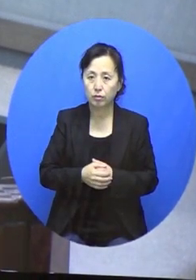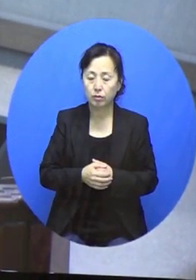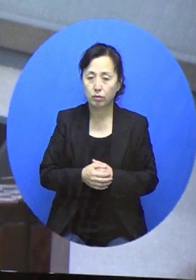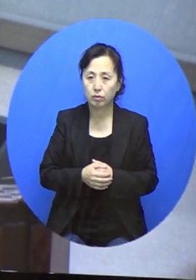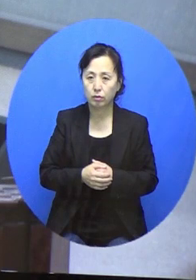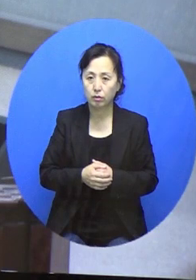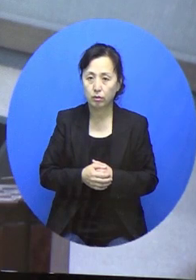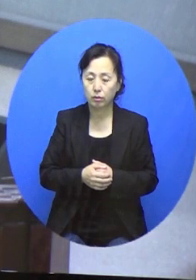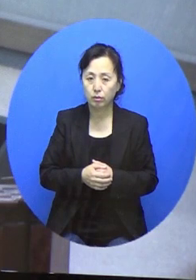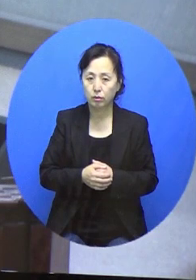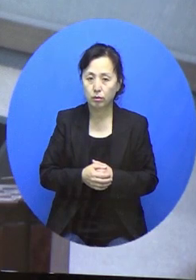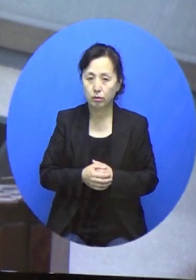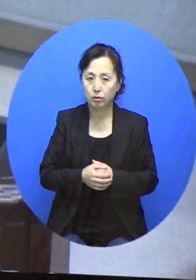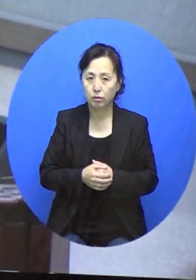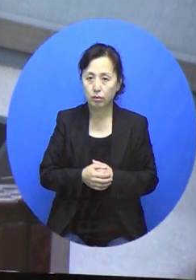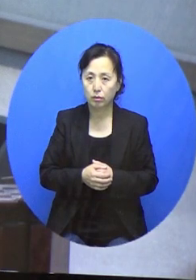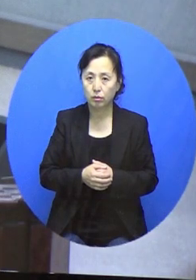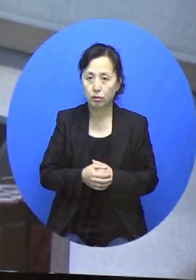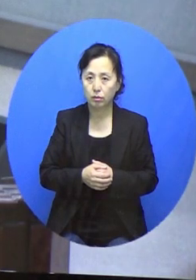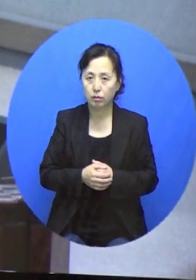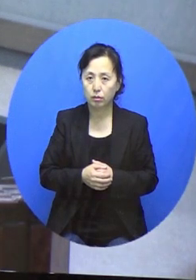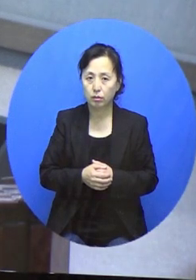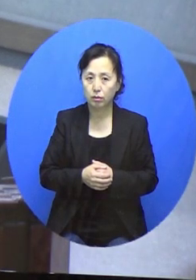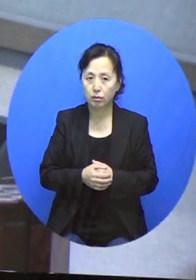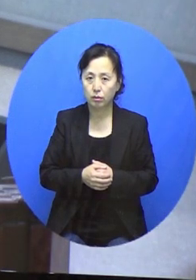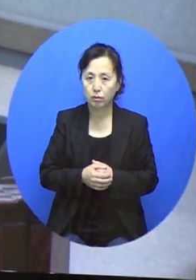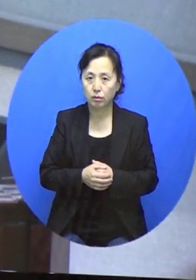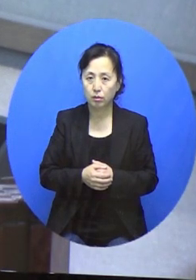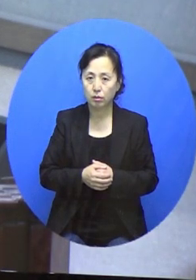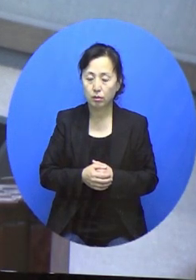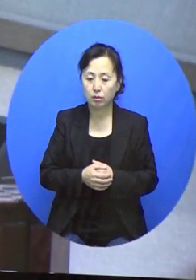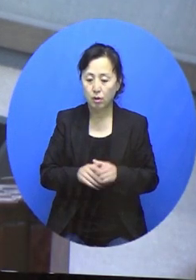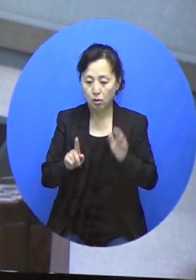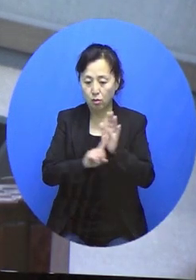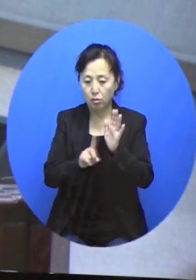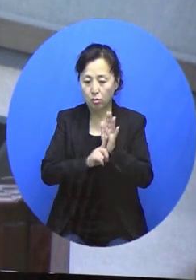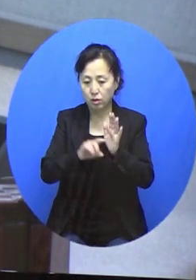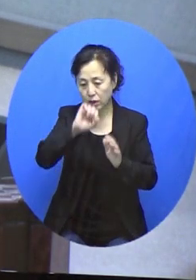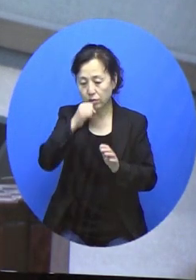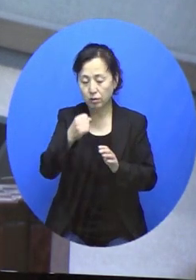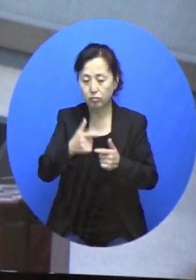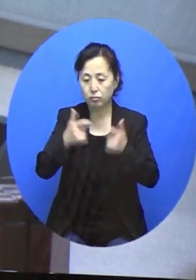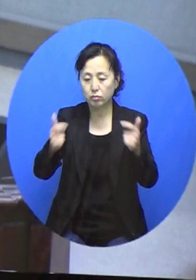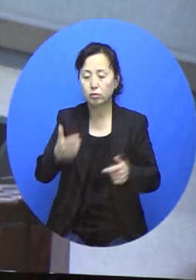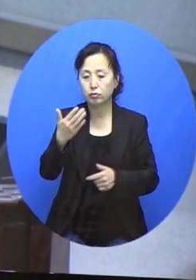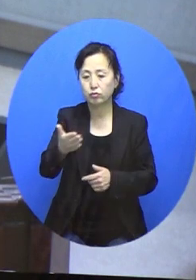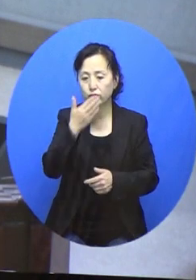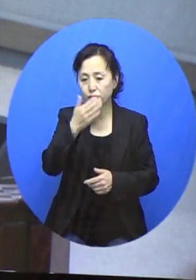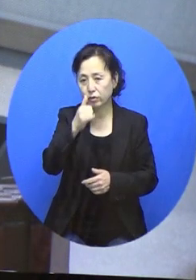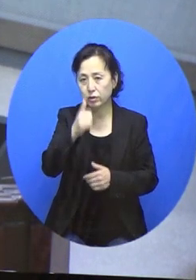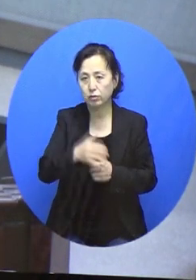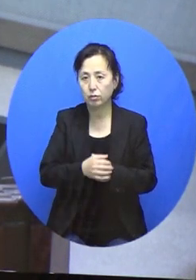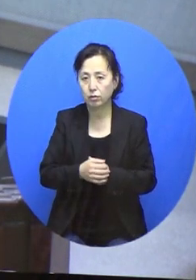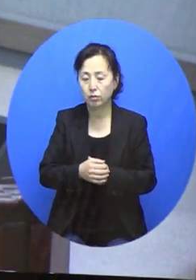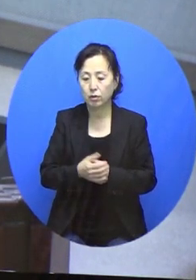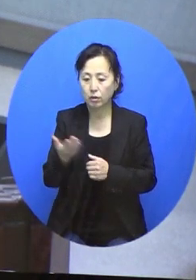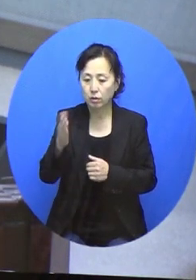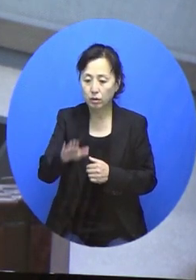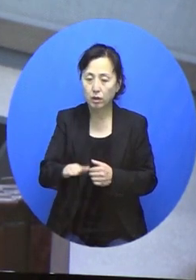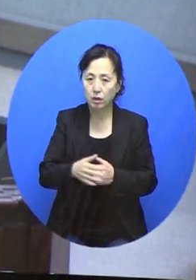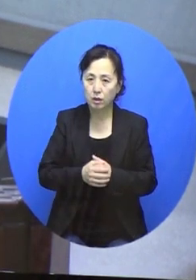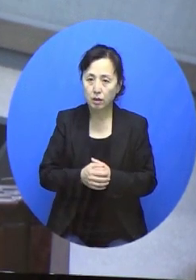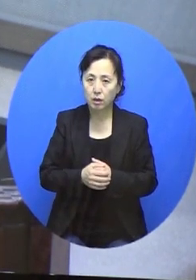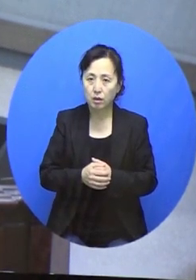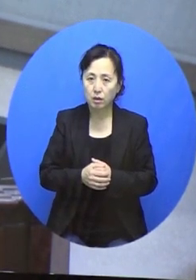광고 글쎄요 이게 효과가 있을까요? 홈페이지 배너 요즘에 인터넷에서 이 지방지 신문들